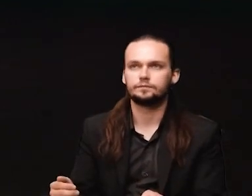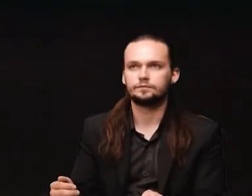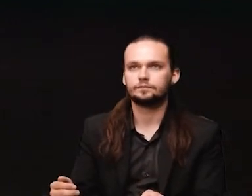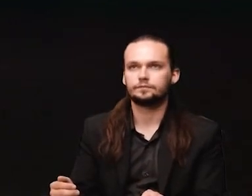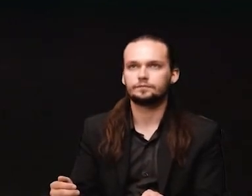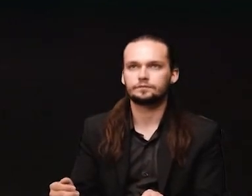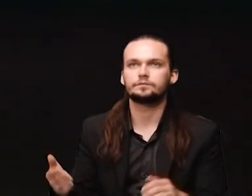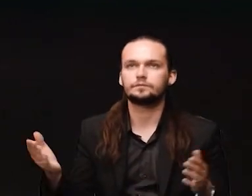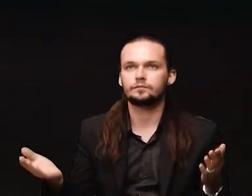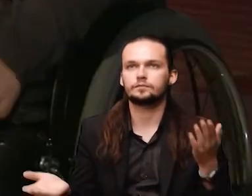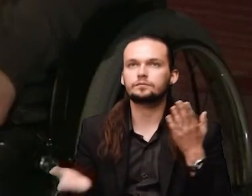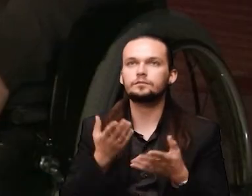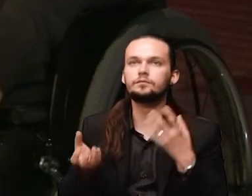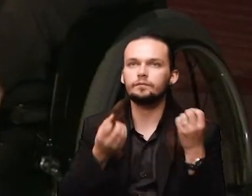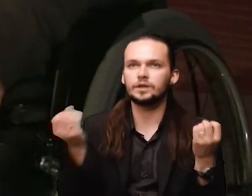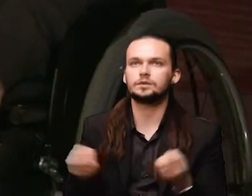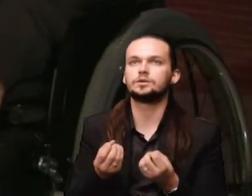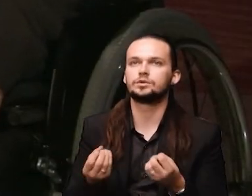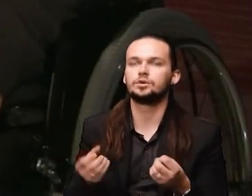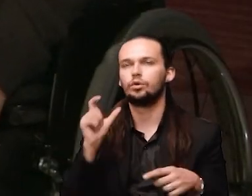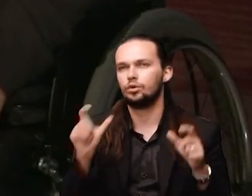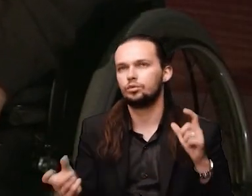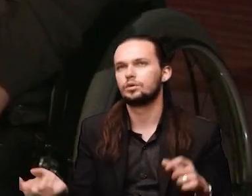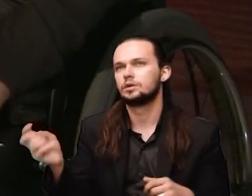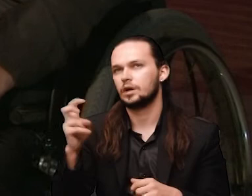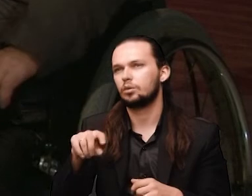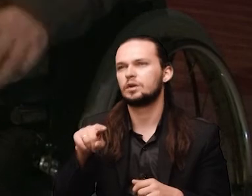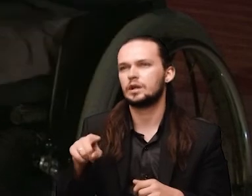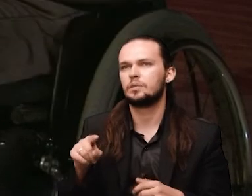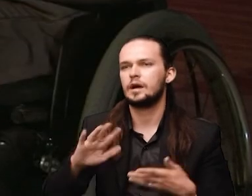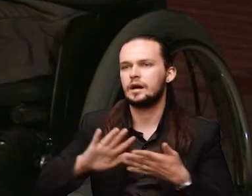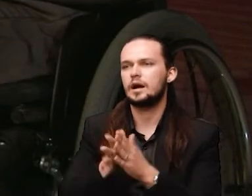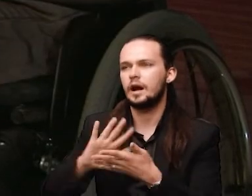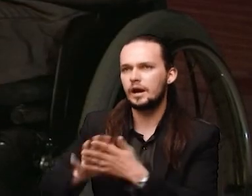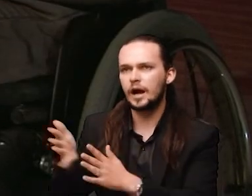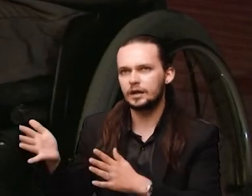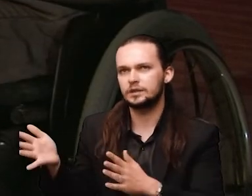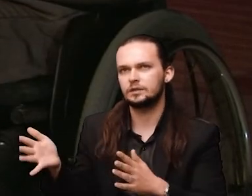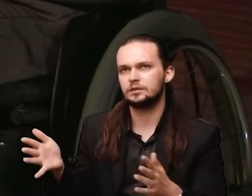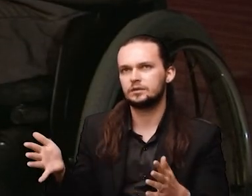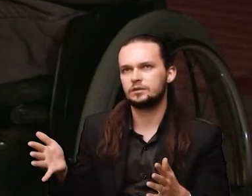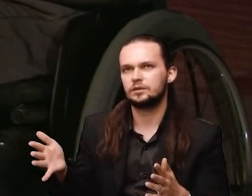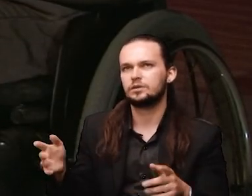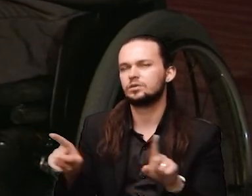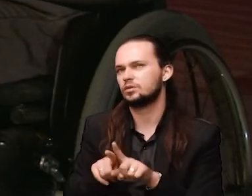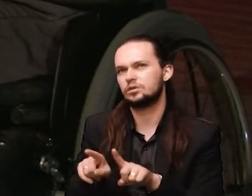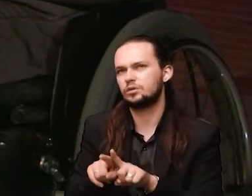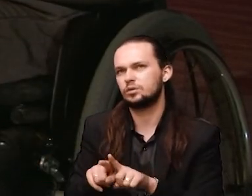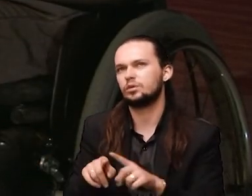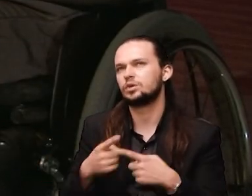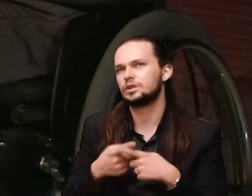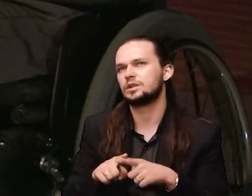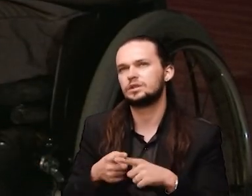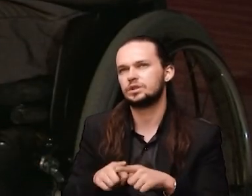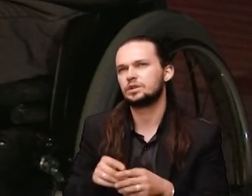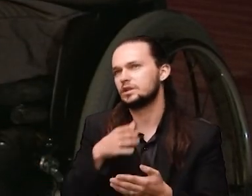некуда откинуть. А если еще люди заходят, там месиво грязи, и вот этот аппарель откидывается с этой грязью,